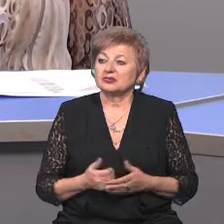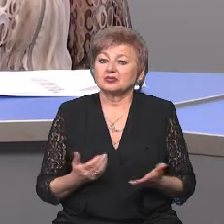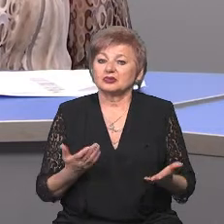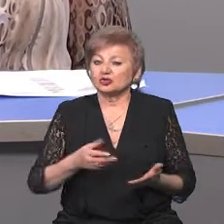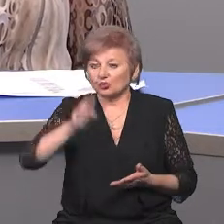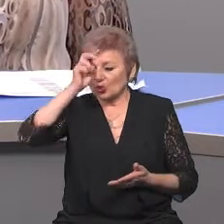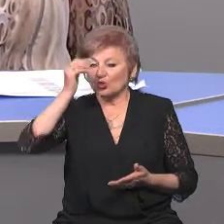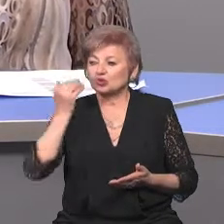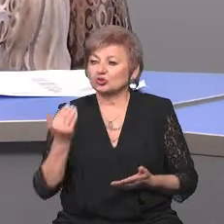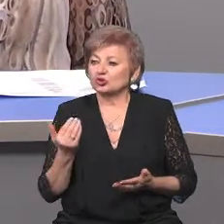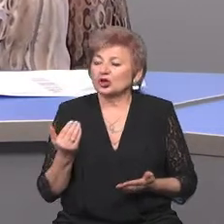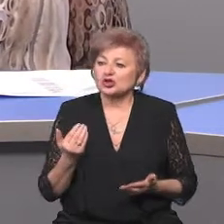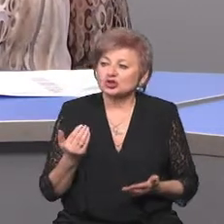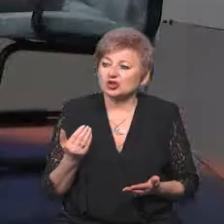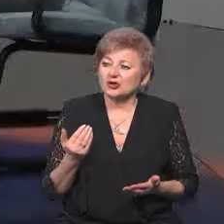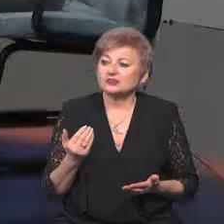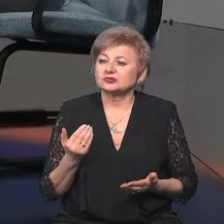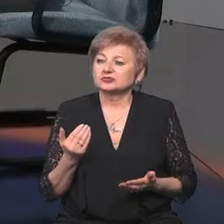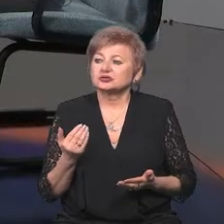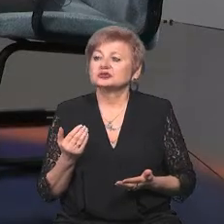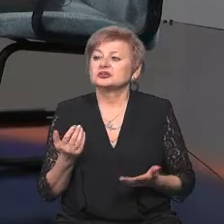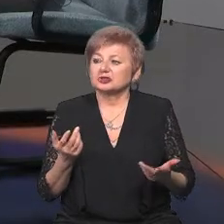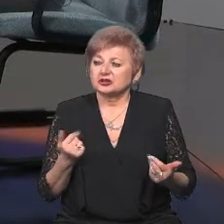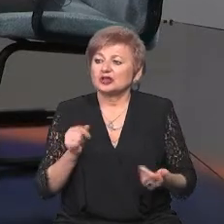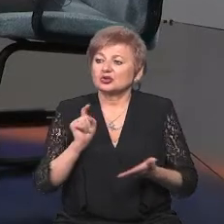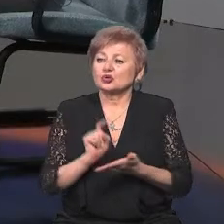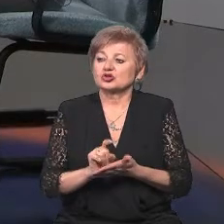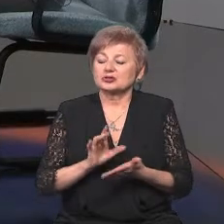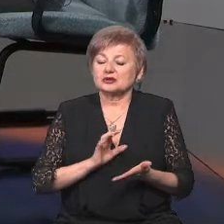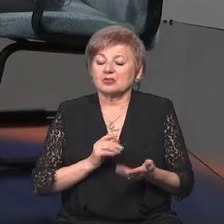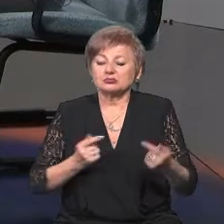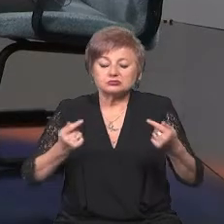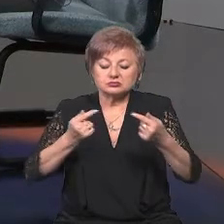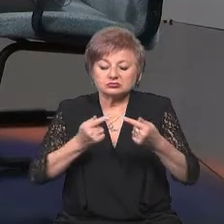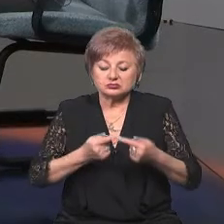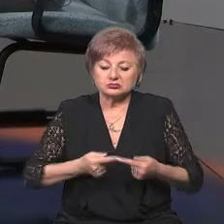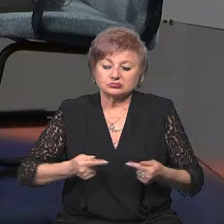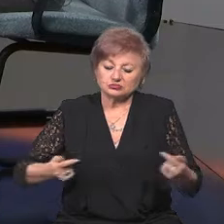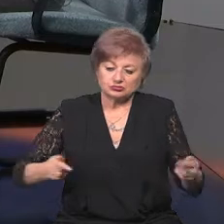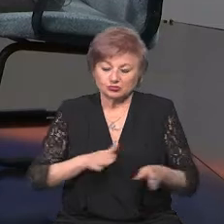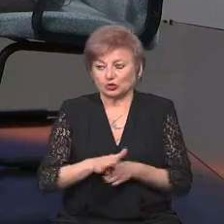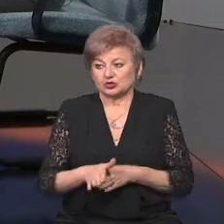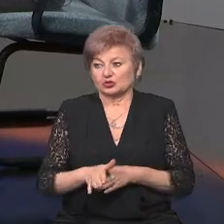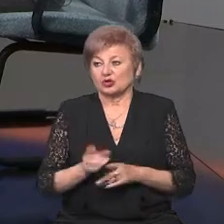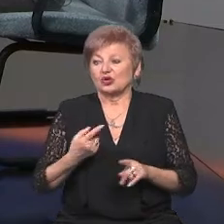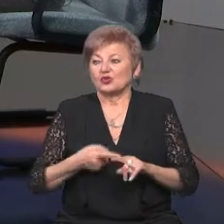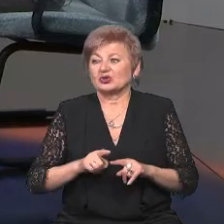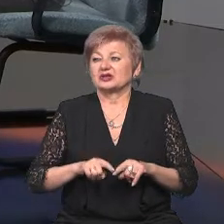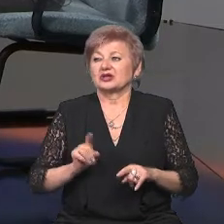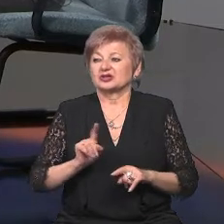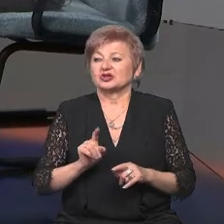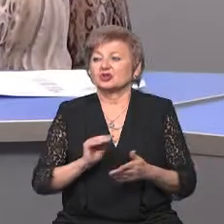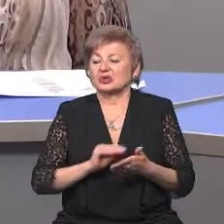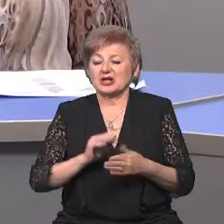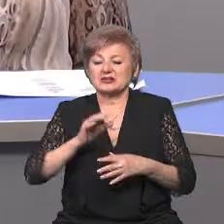державна політика визначена. Безумовно, вона повинна бути визначена однозначно. Оці всі колізії, які є